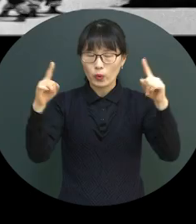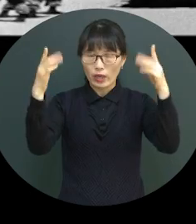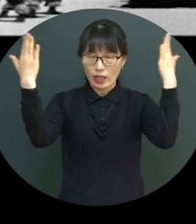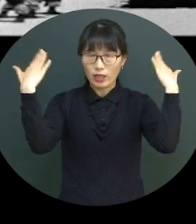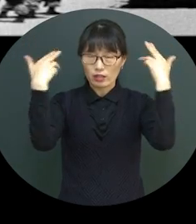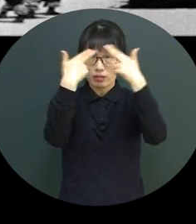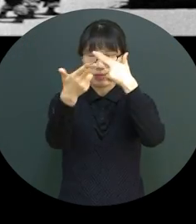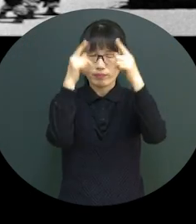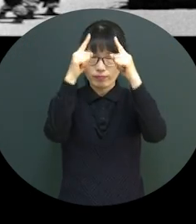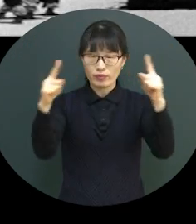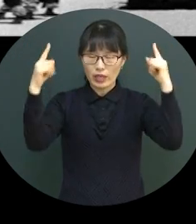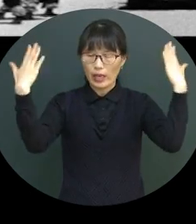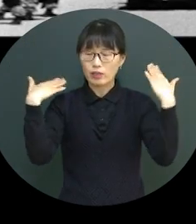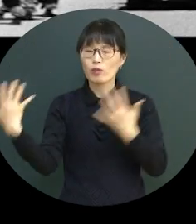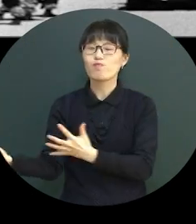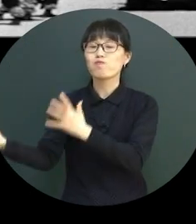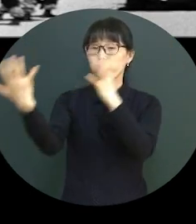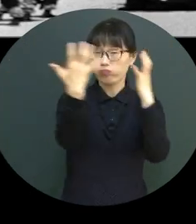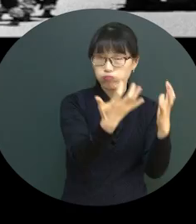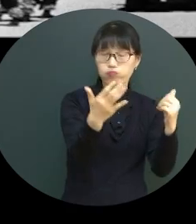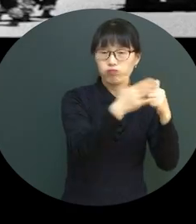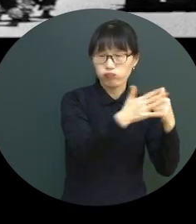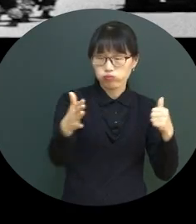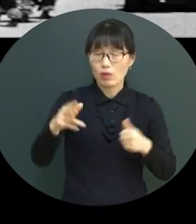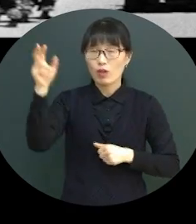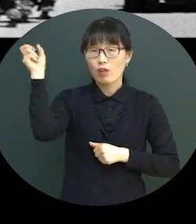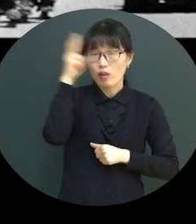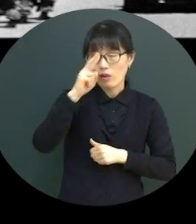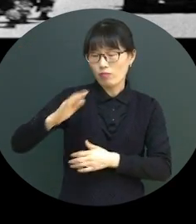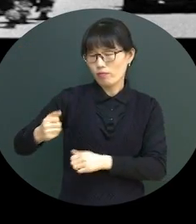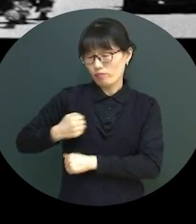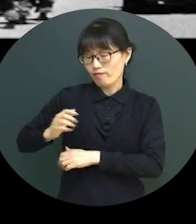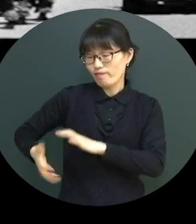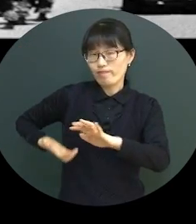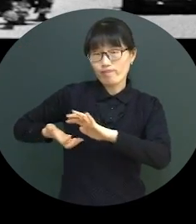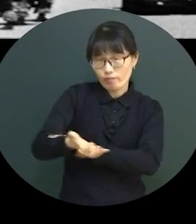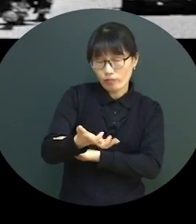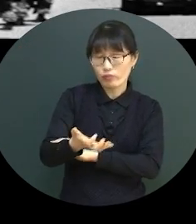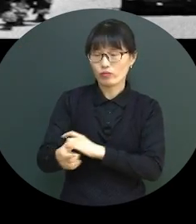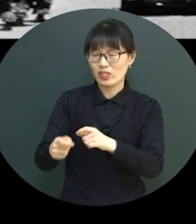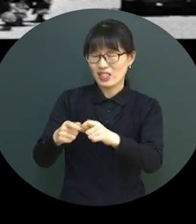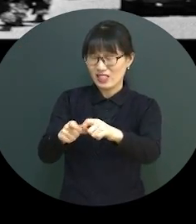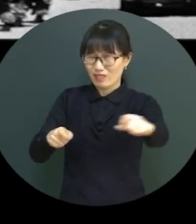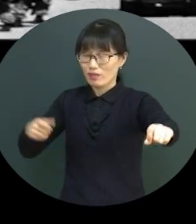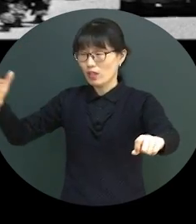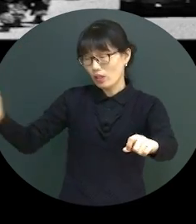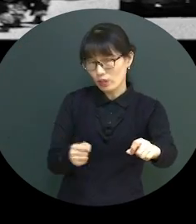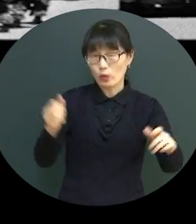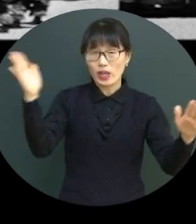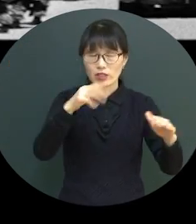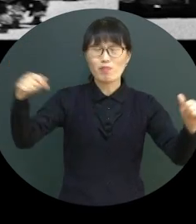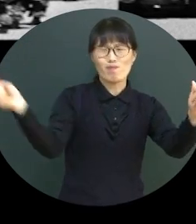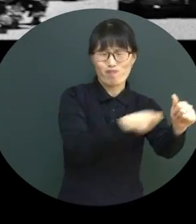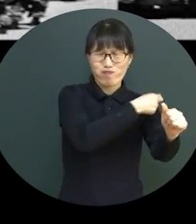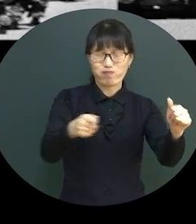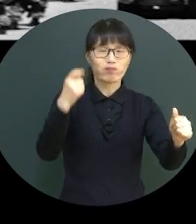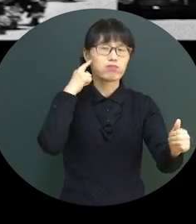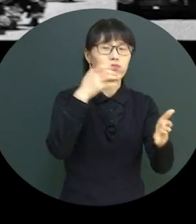모여듭니다. 그러자 갑자기 계엄군이 진압봉을 휘두르며 학생들을